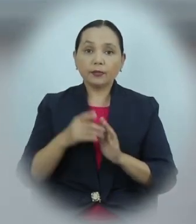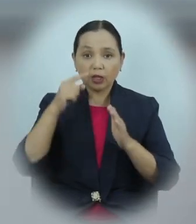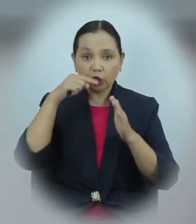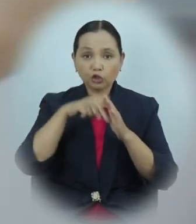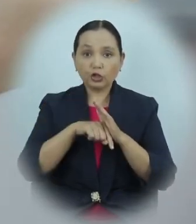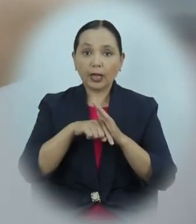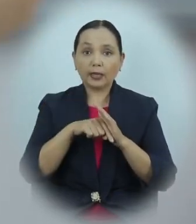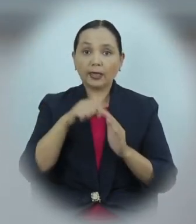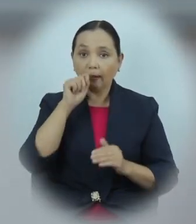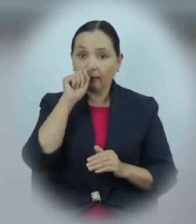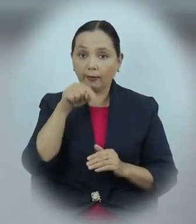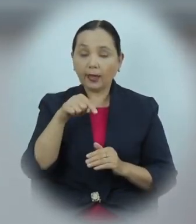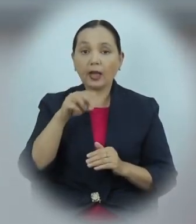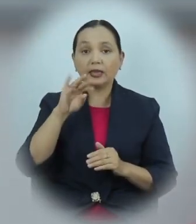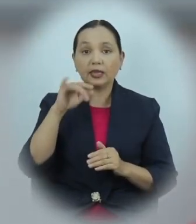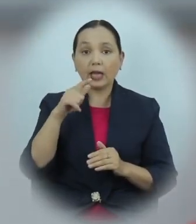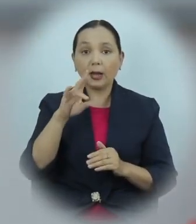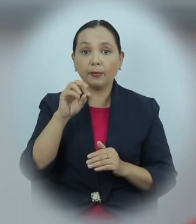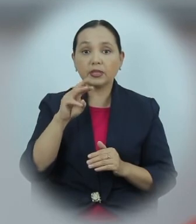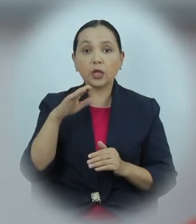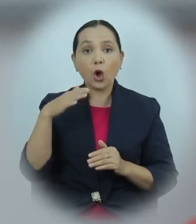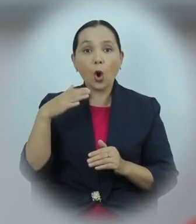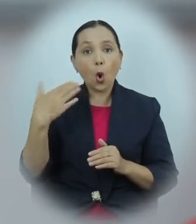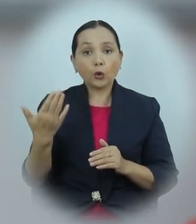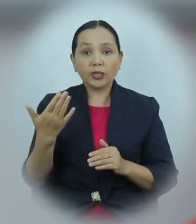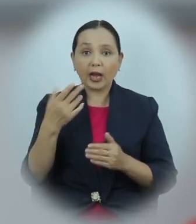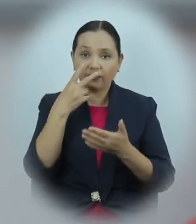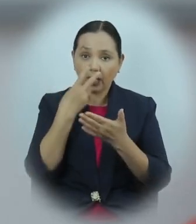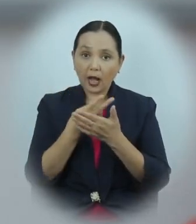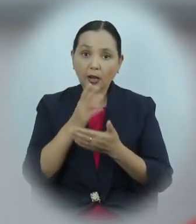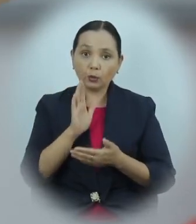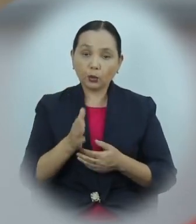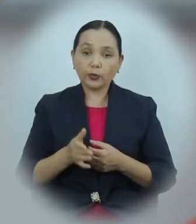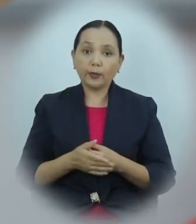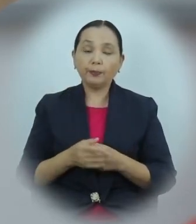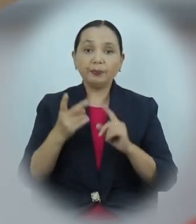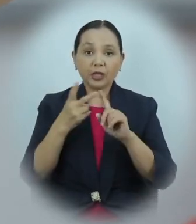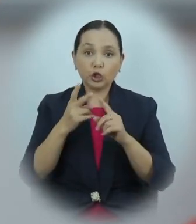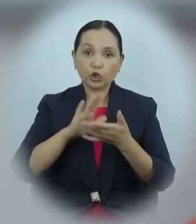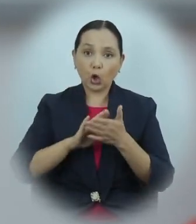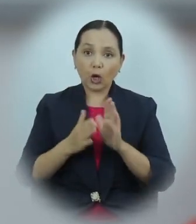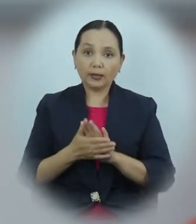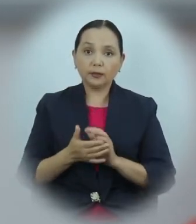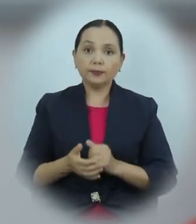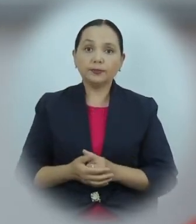Tikariga kirgan. Tig'imiz o'ng tarafga qarab turibdi. Mana. Ikkinchi holat.